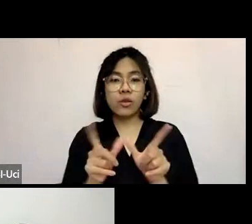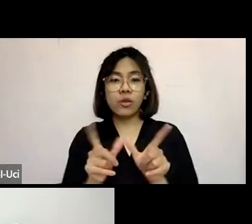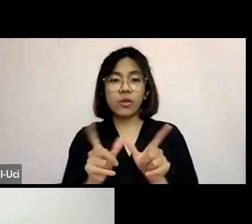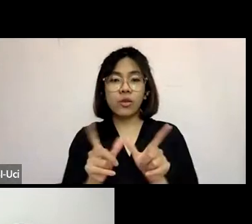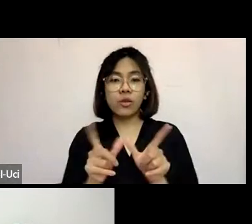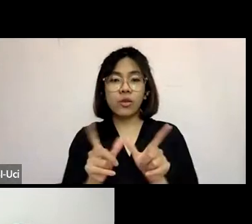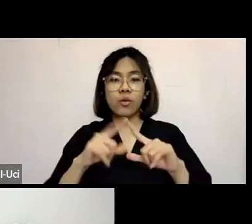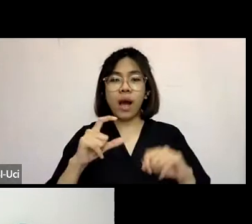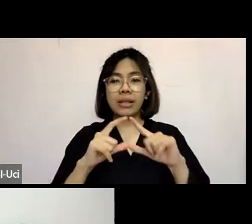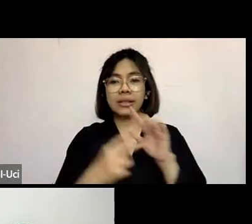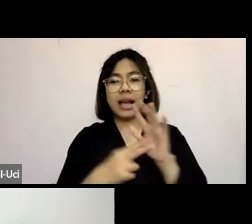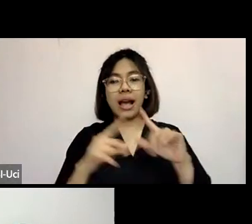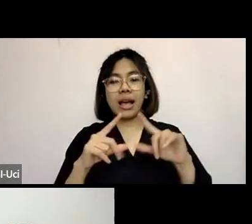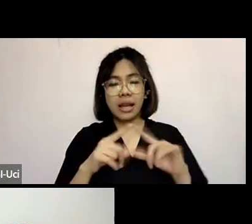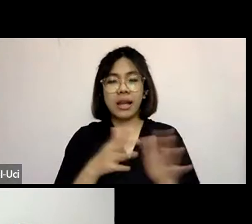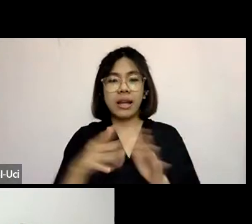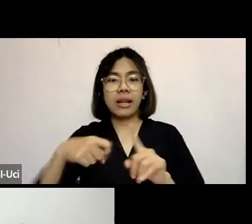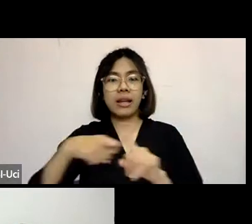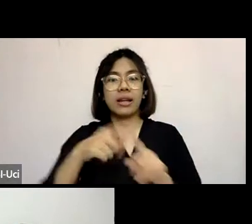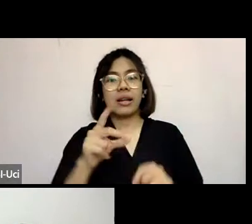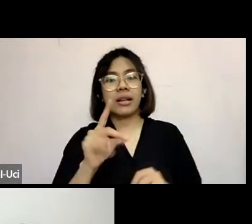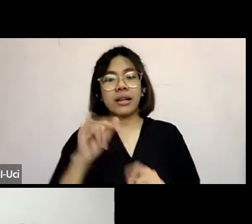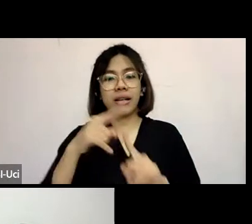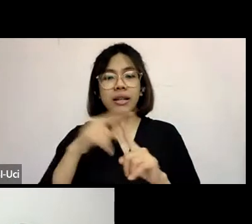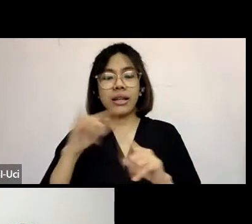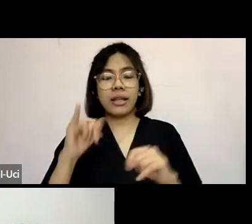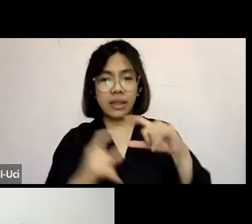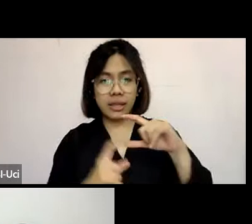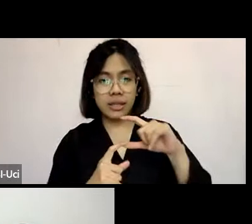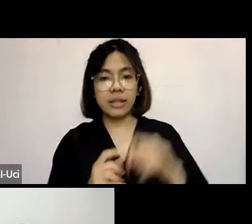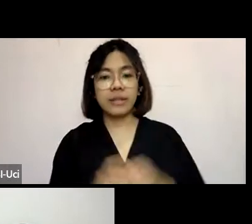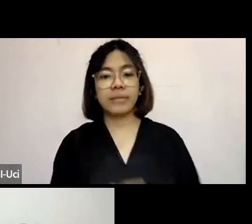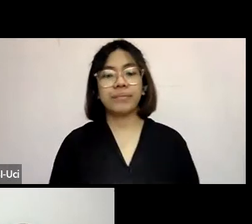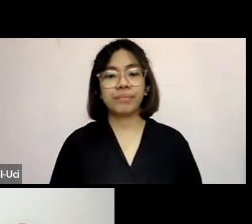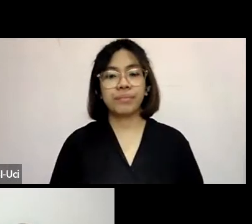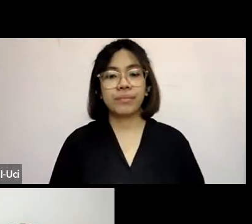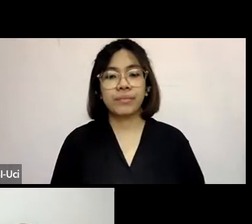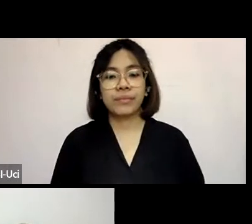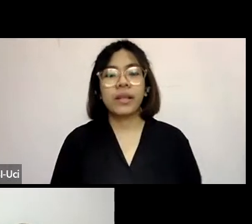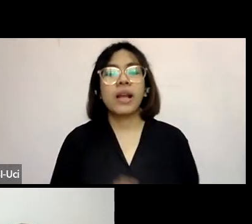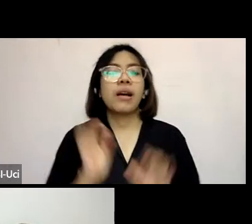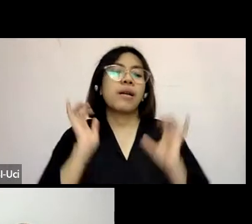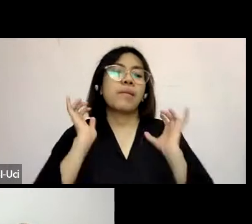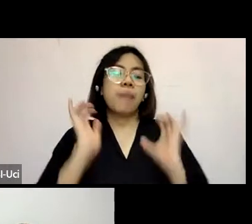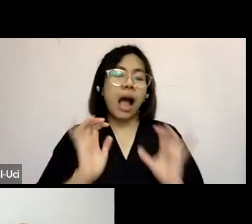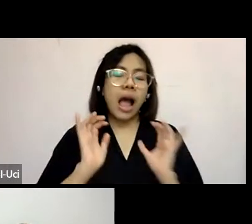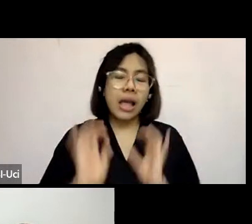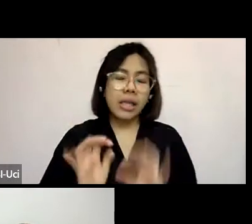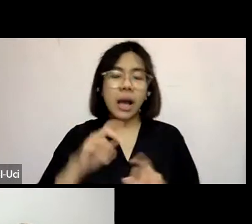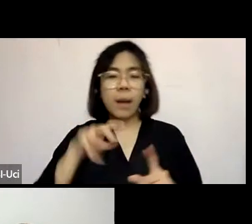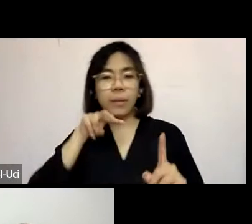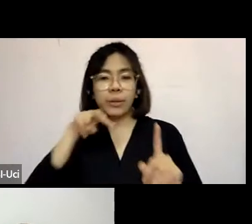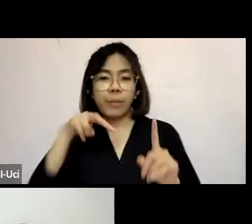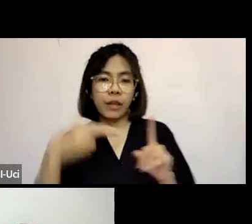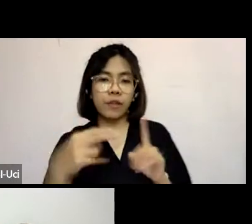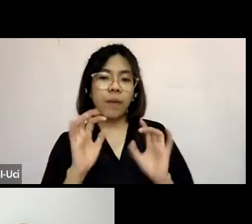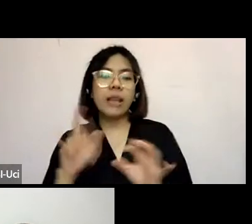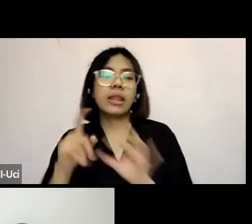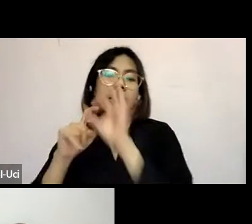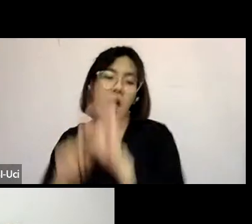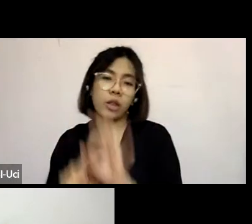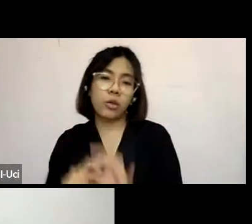eh krisis analitik Nah itu banyak aspek yang tergantung kebutuhannya jadi